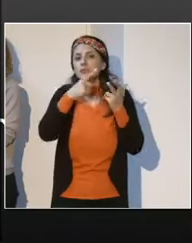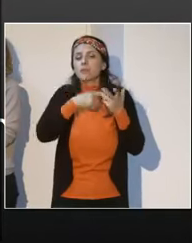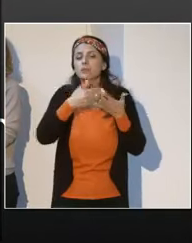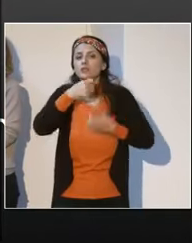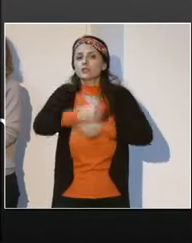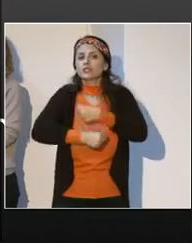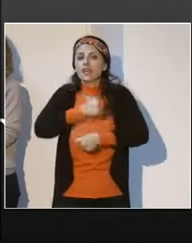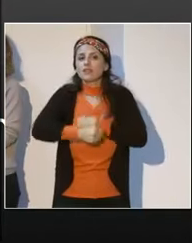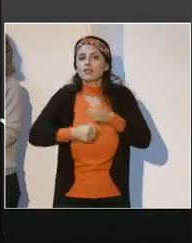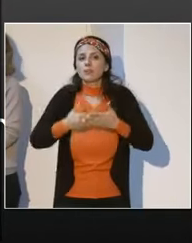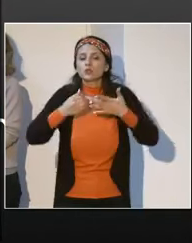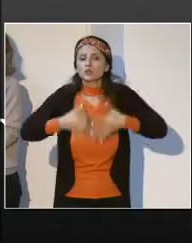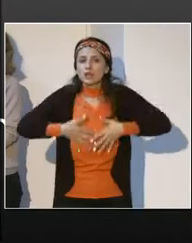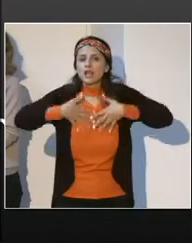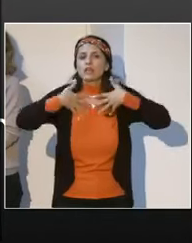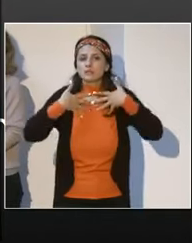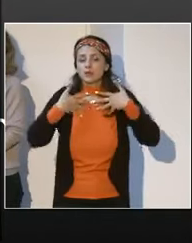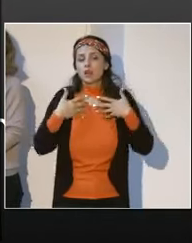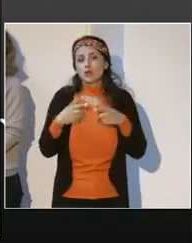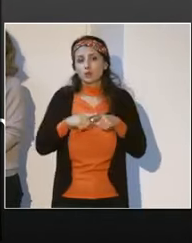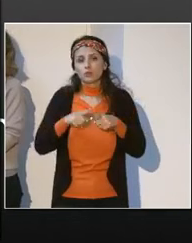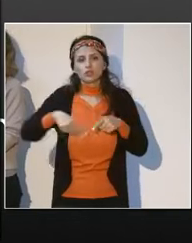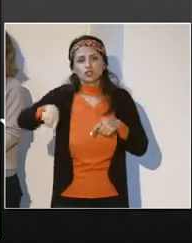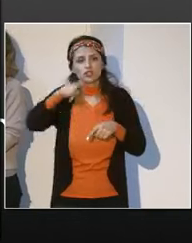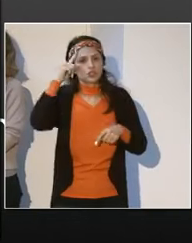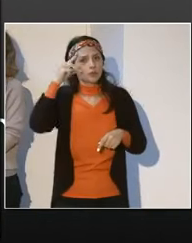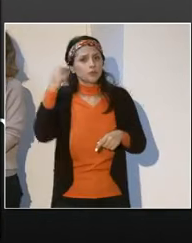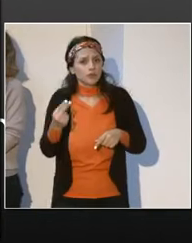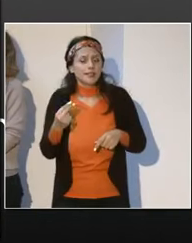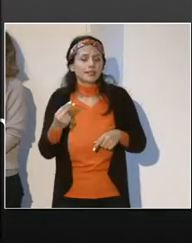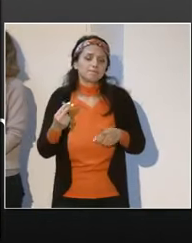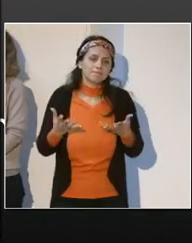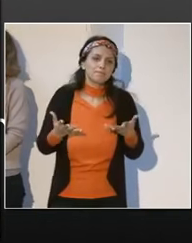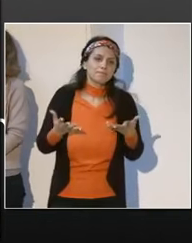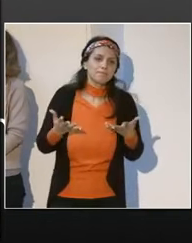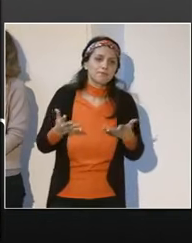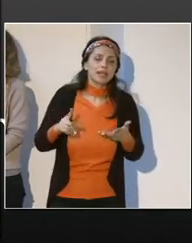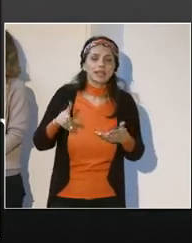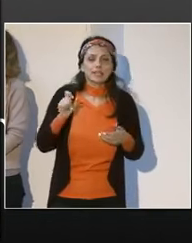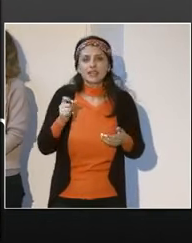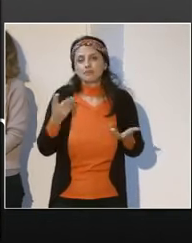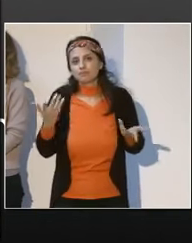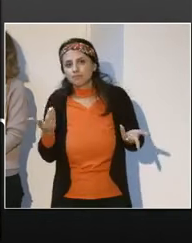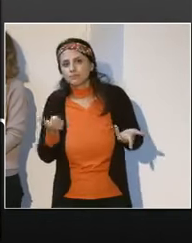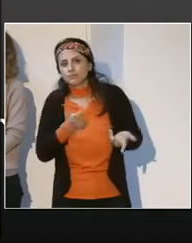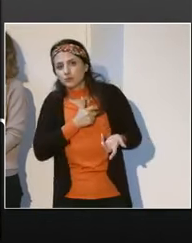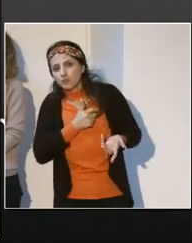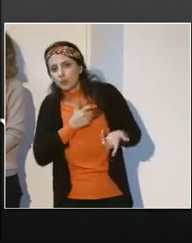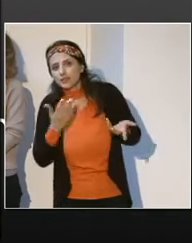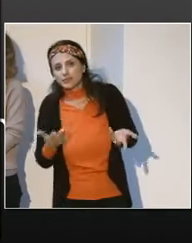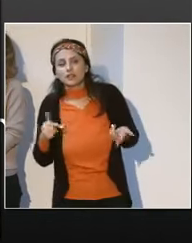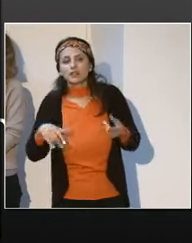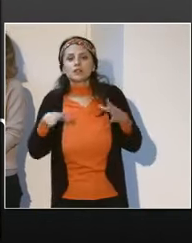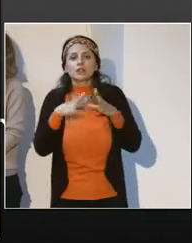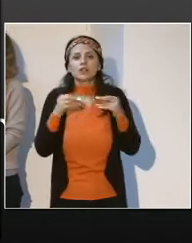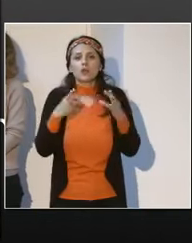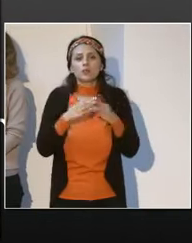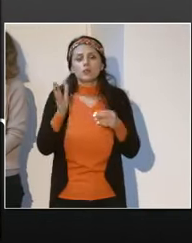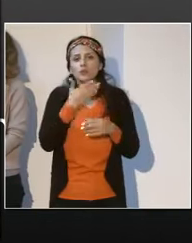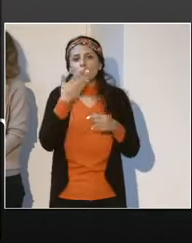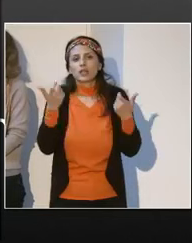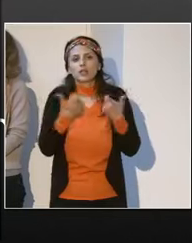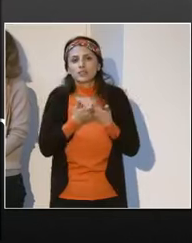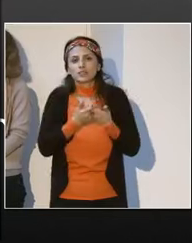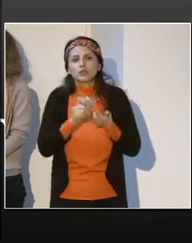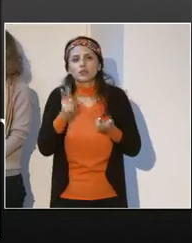servicii de respiro asa cum stiti si stim cu totii din pacate in Romania nu exista si